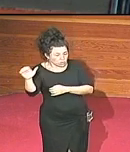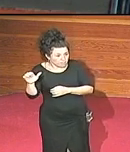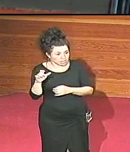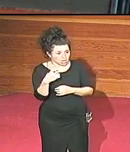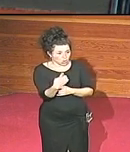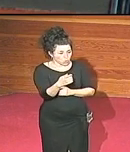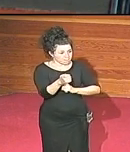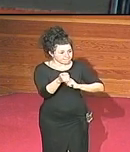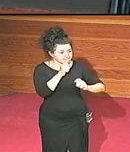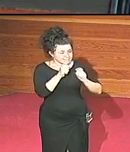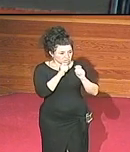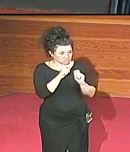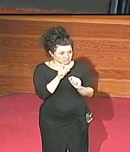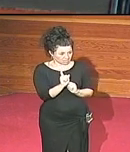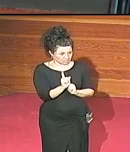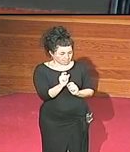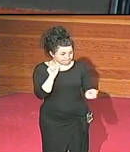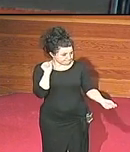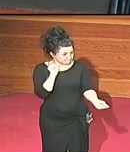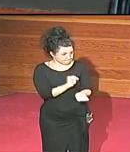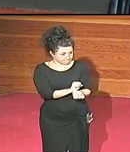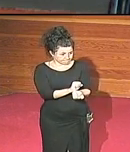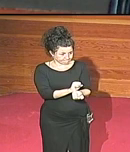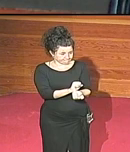kazetari bat preso egotea